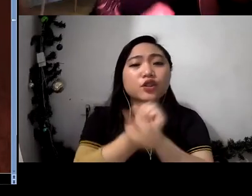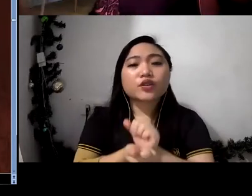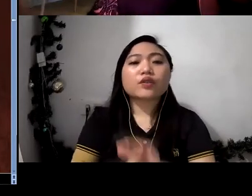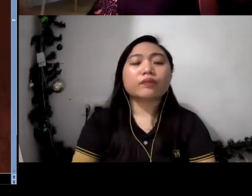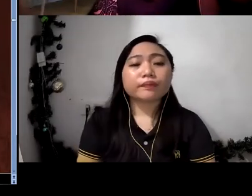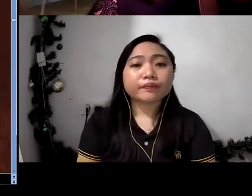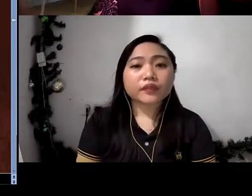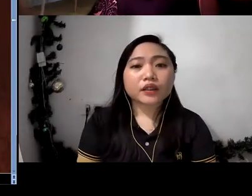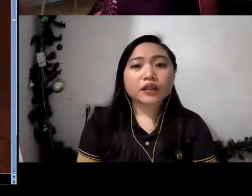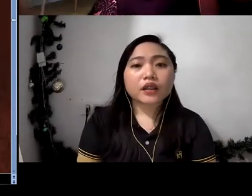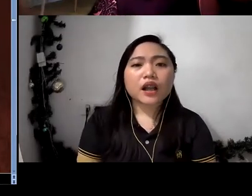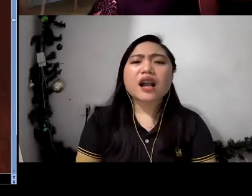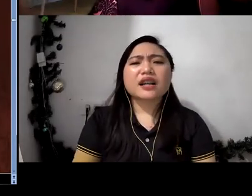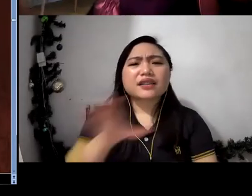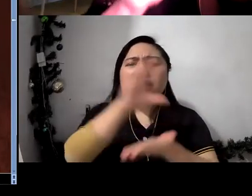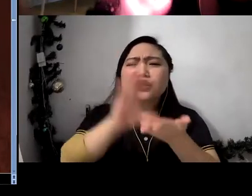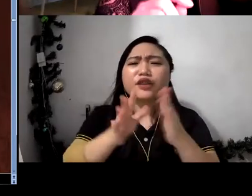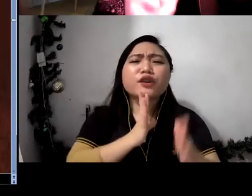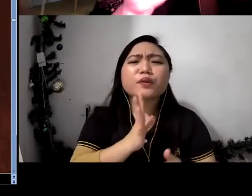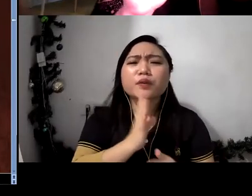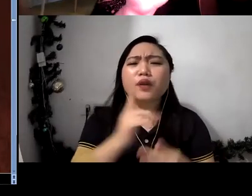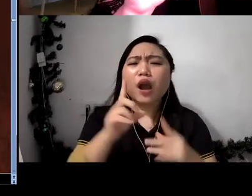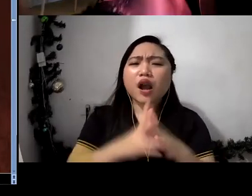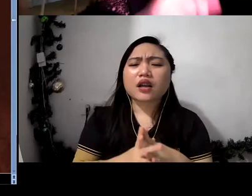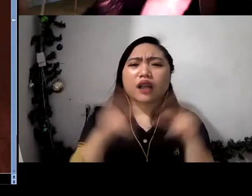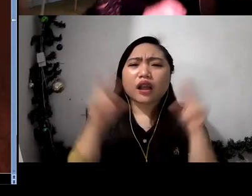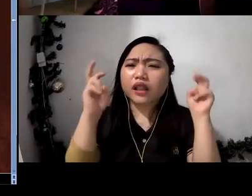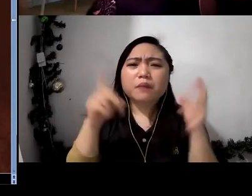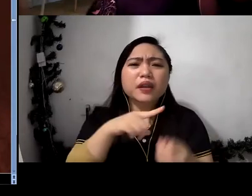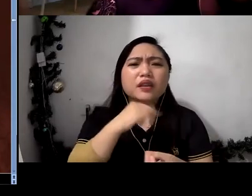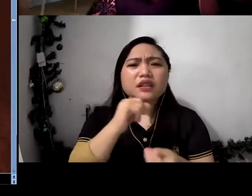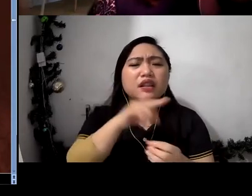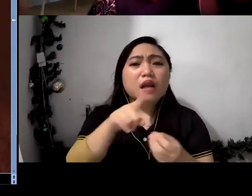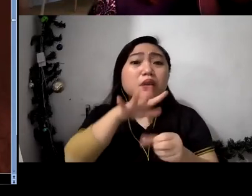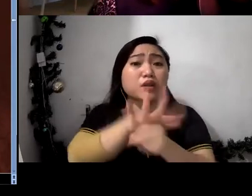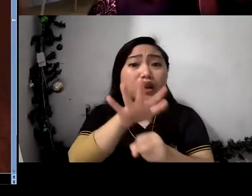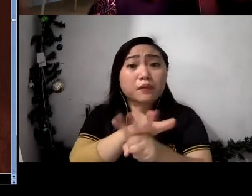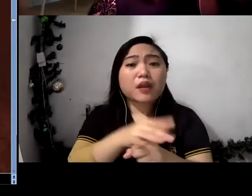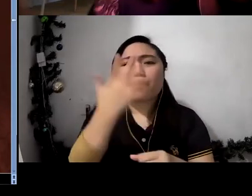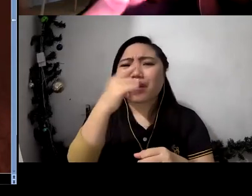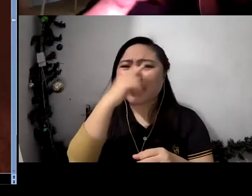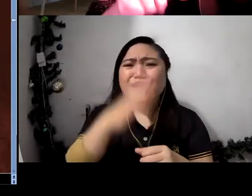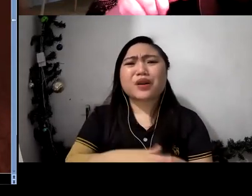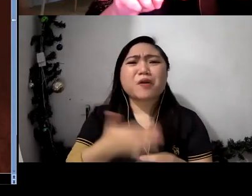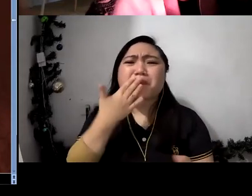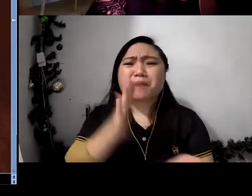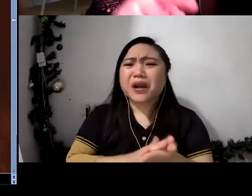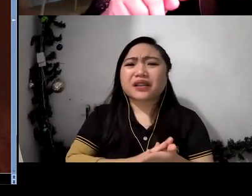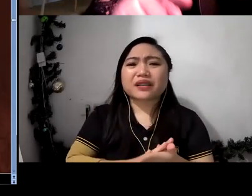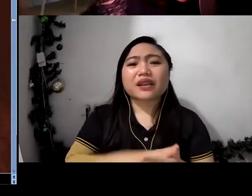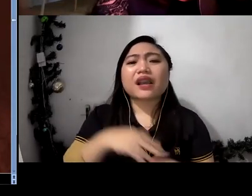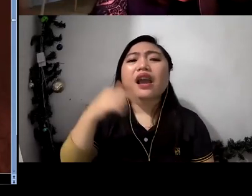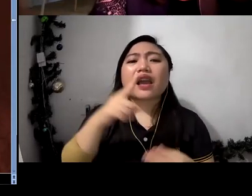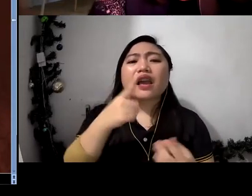talaga ang sentro ng usapin dito itong ng rape na to, eh. Kasi ito yung masama, eh. Ito yung dapat na nabibigyan